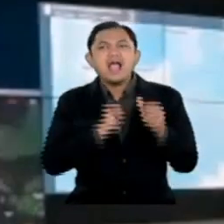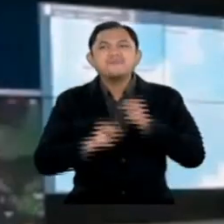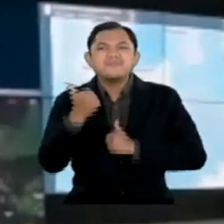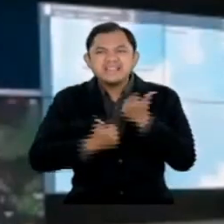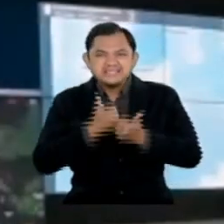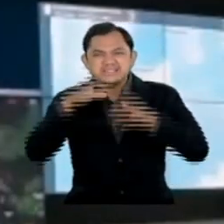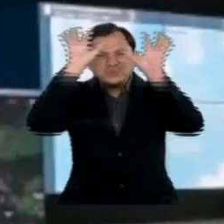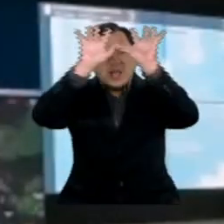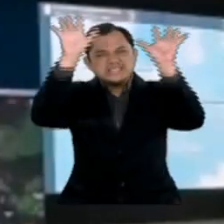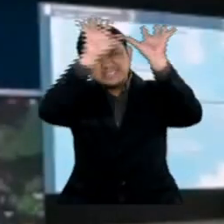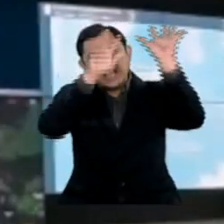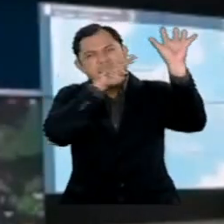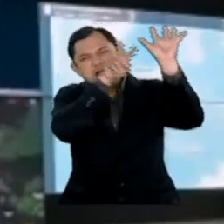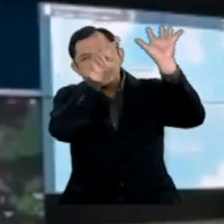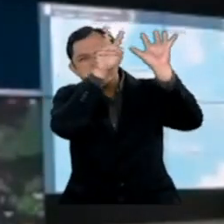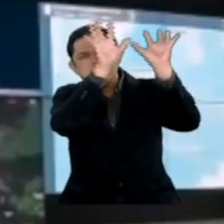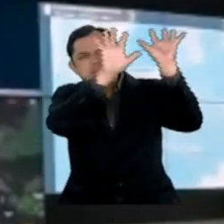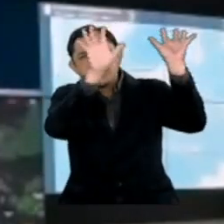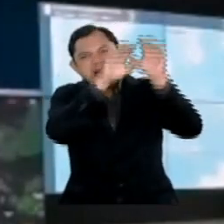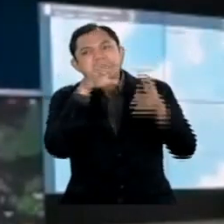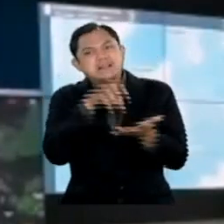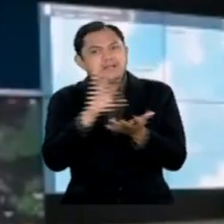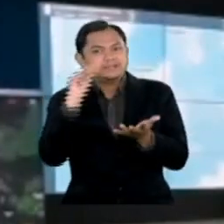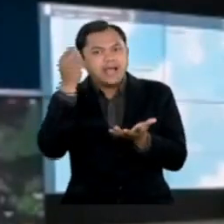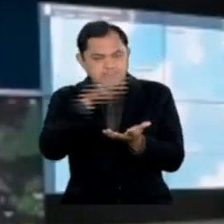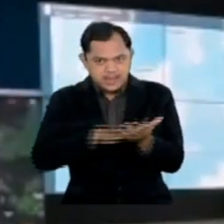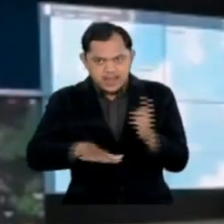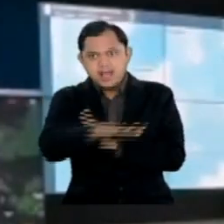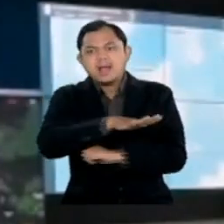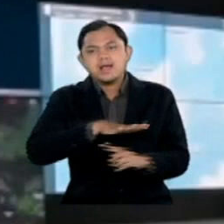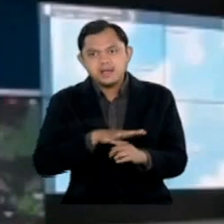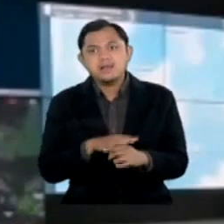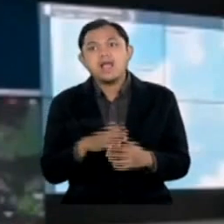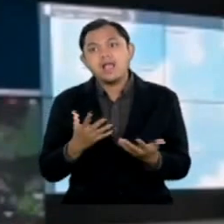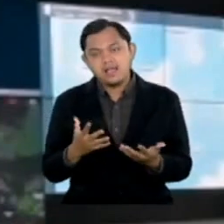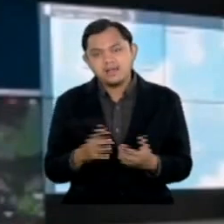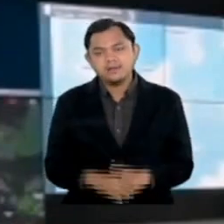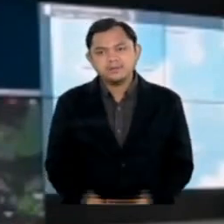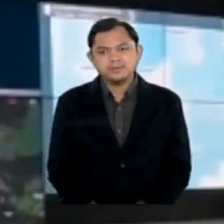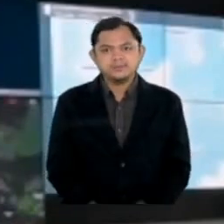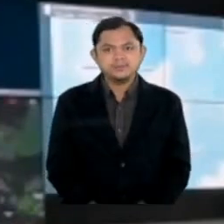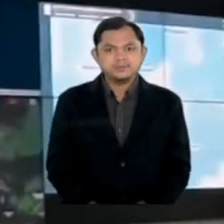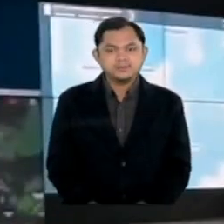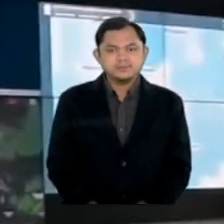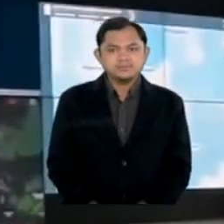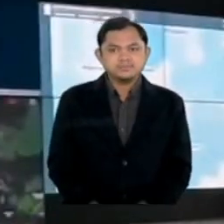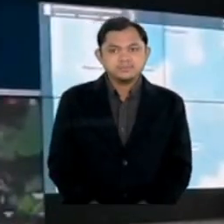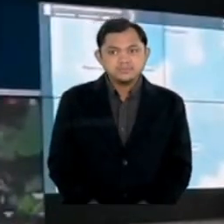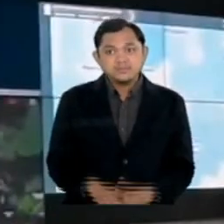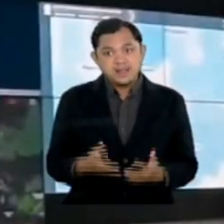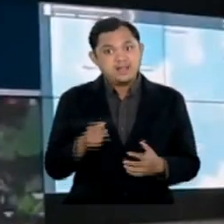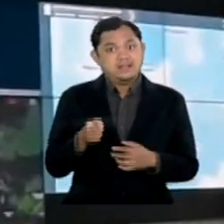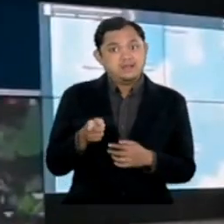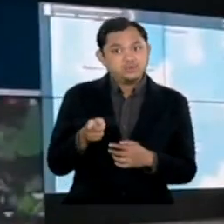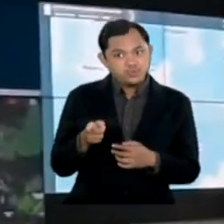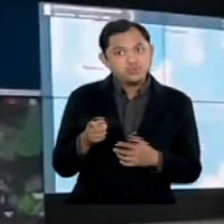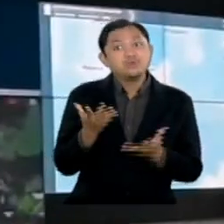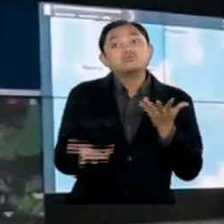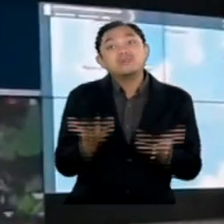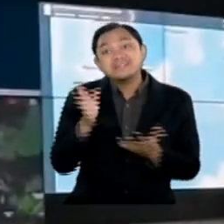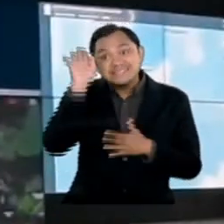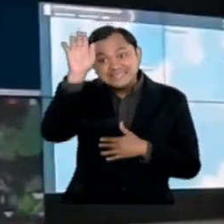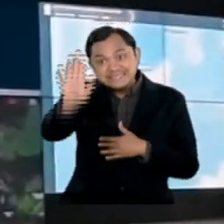sekitar wilayah Jabodetabek, khususnya di DKI Jakarta. Yang bisa meningkatkan